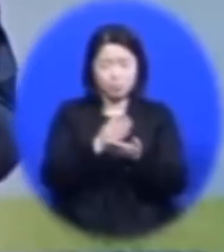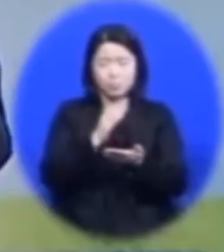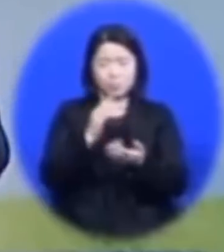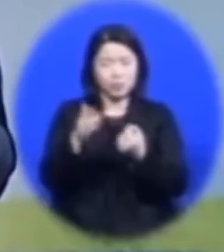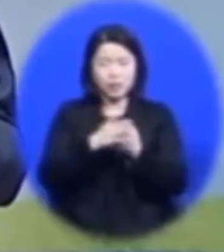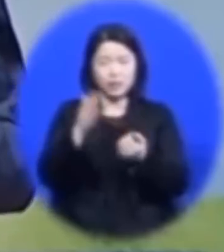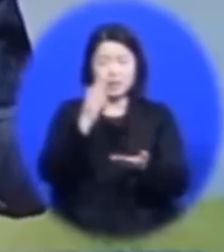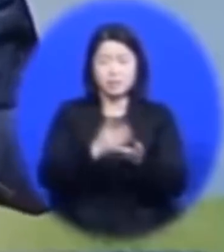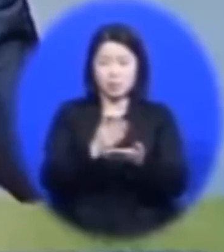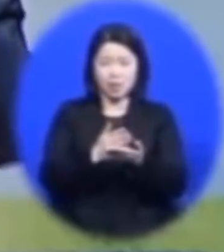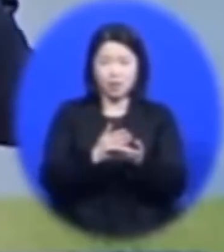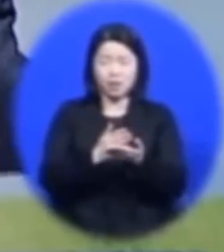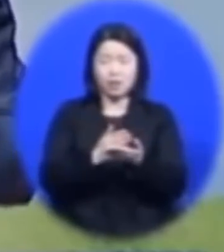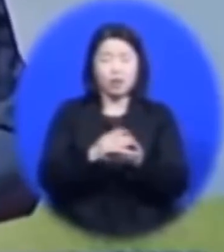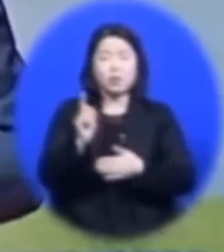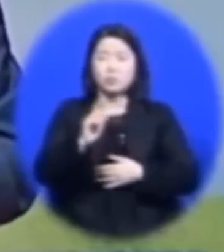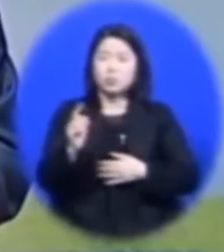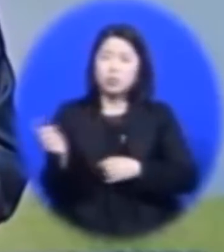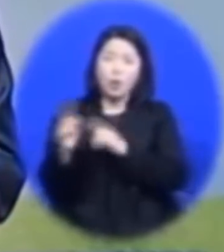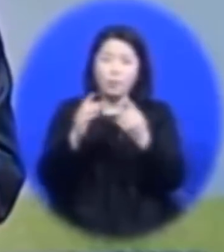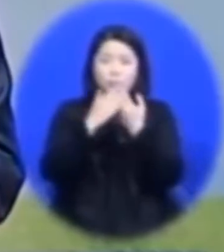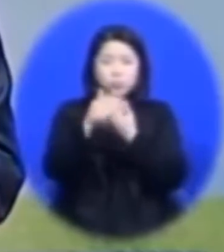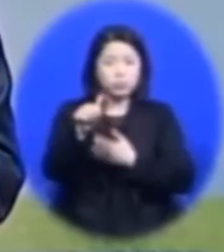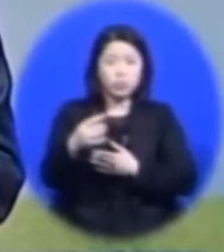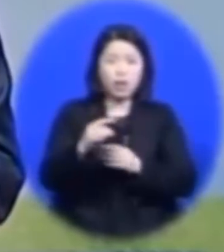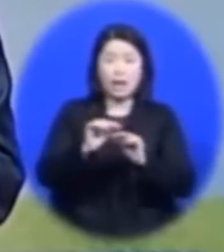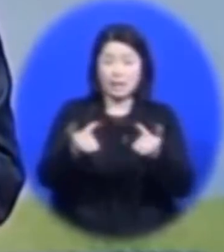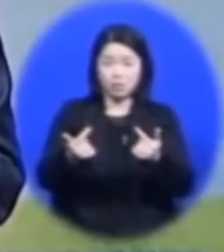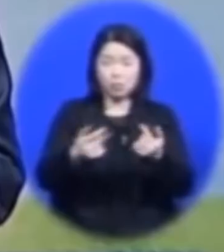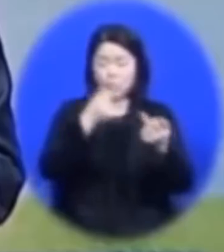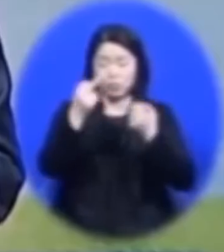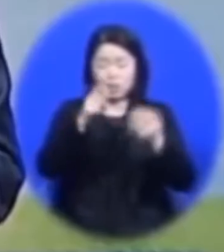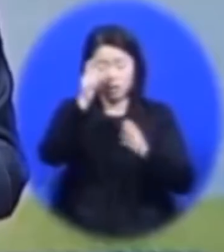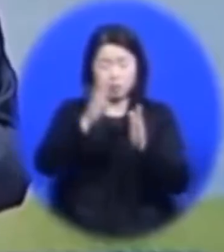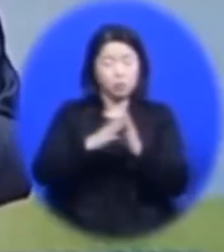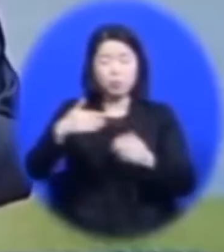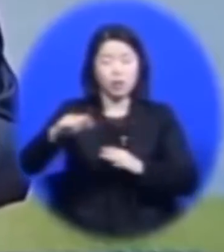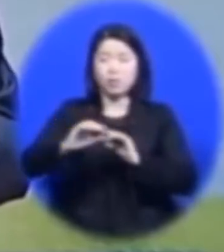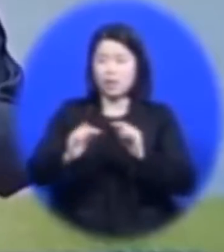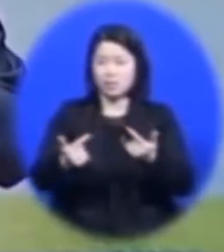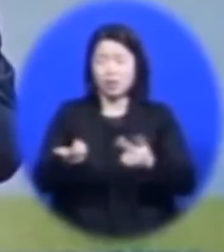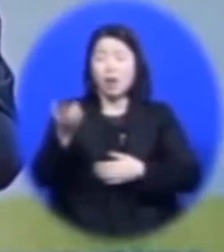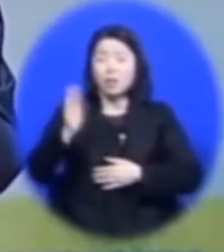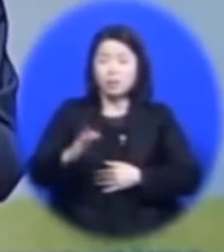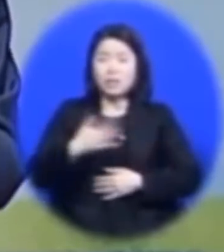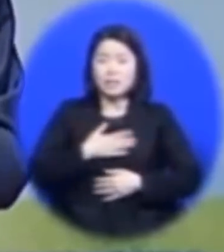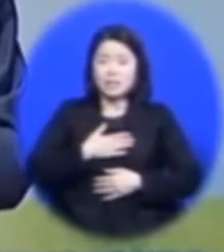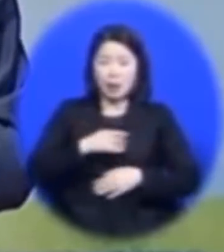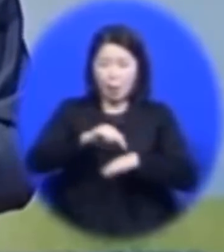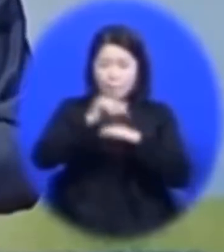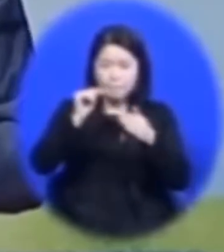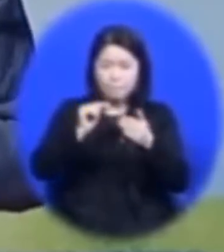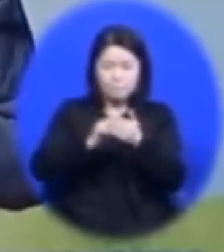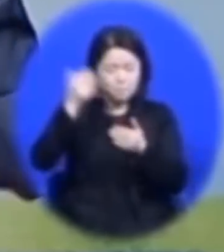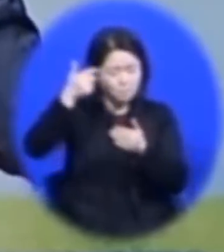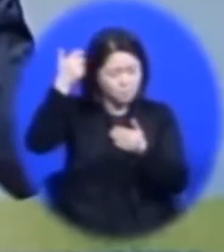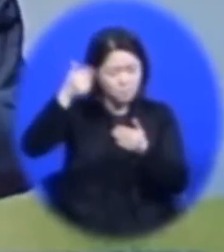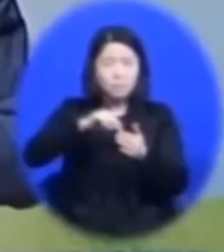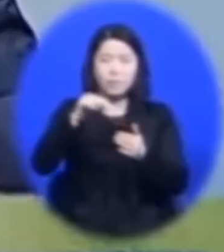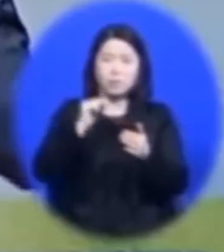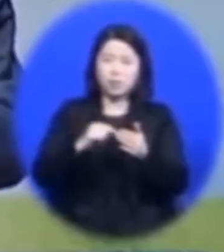무슨 부위를 한 것도 아니고 3 기도를 간 것도 아닙니다 그런데 제 마음에 심령에 는